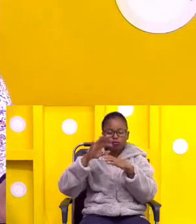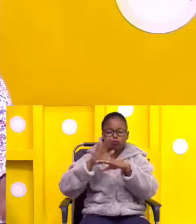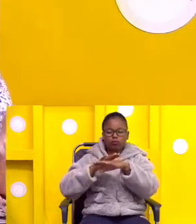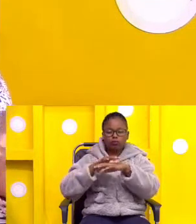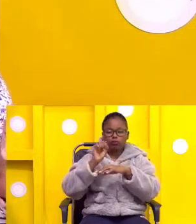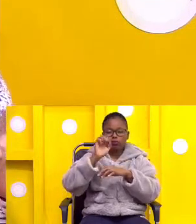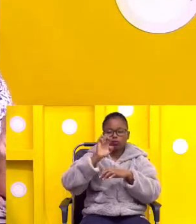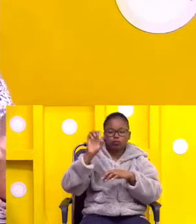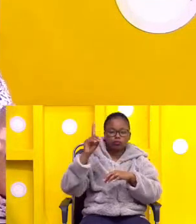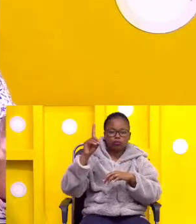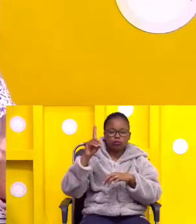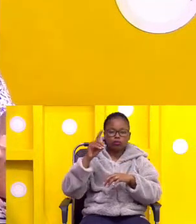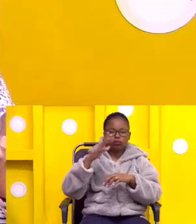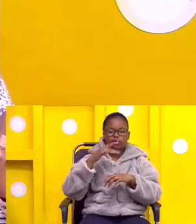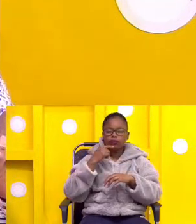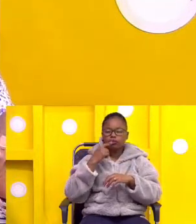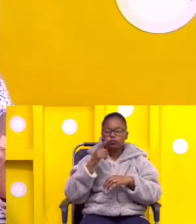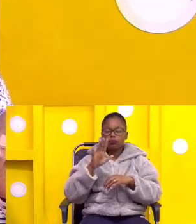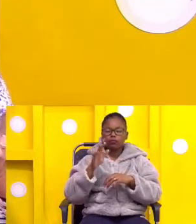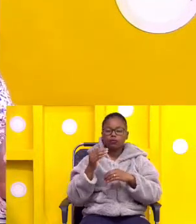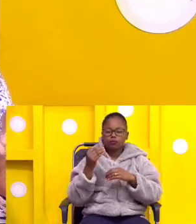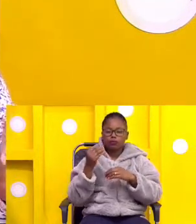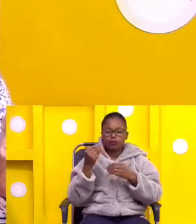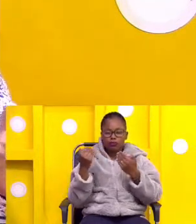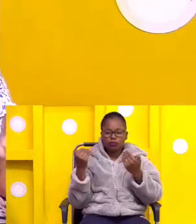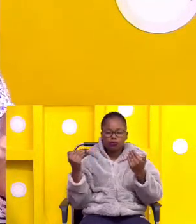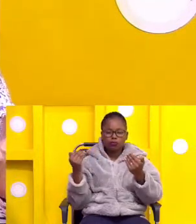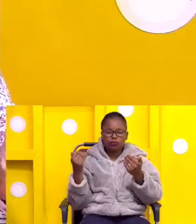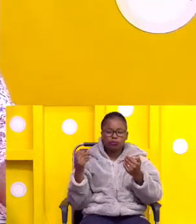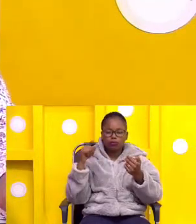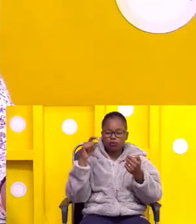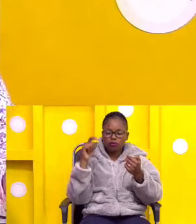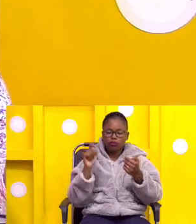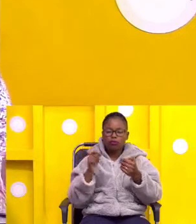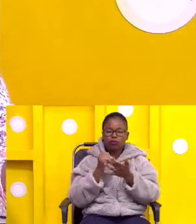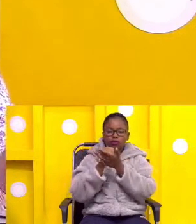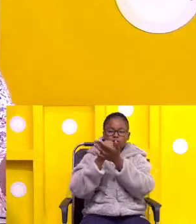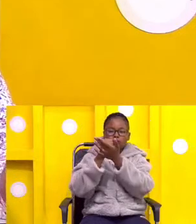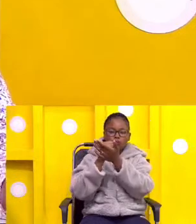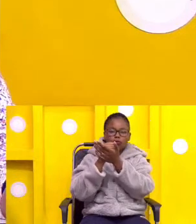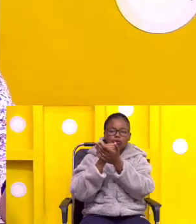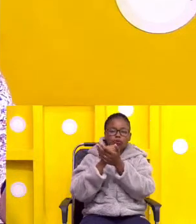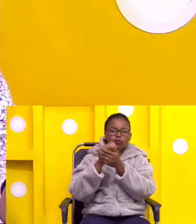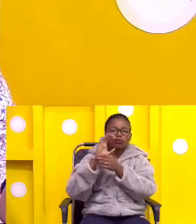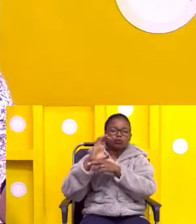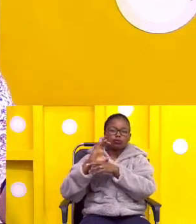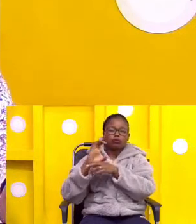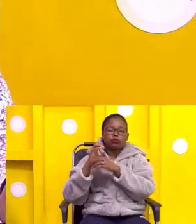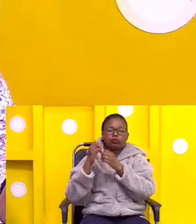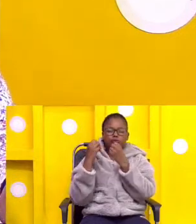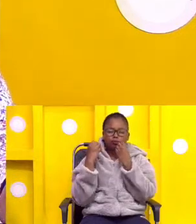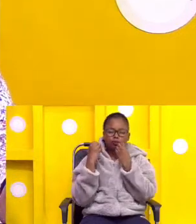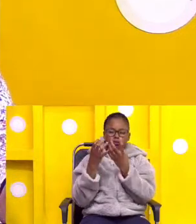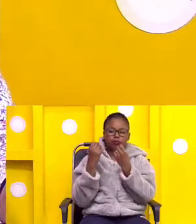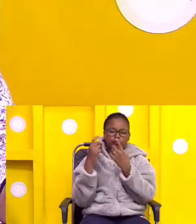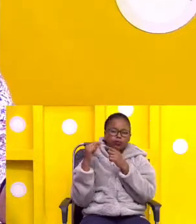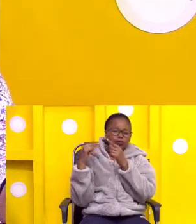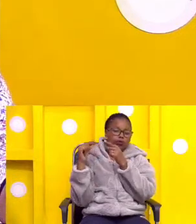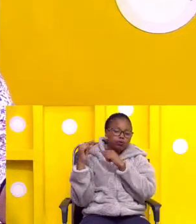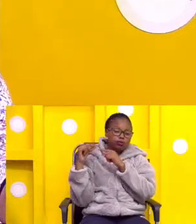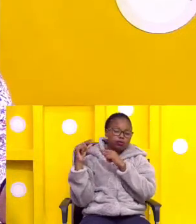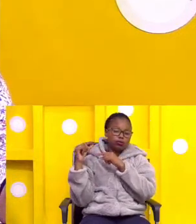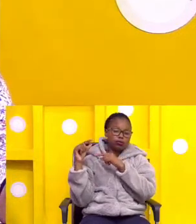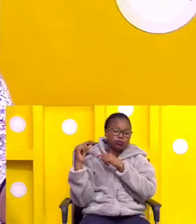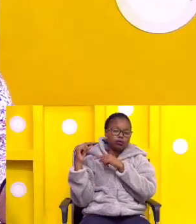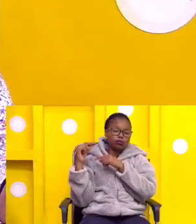Na kiloro siyaloro waku, niruga ateidi ya makanitha, na niruga ateidi ya jiyaloro wanyigimono. Nanema,